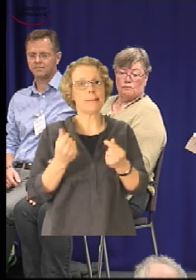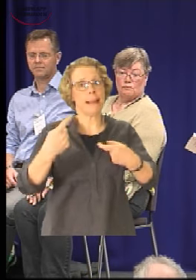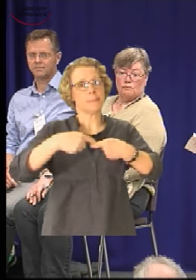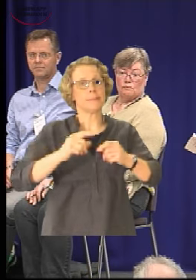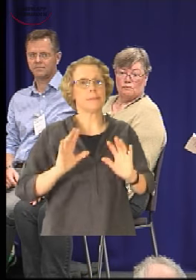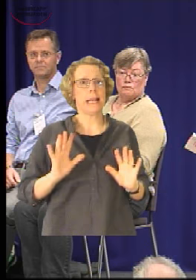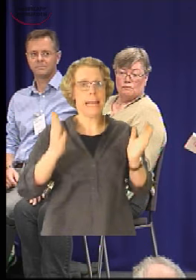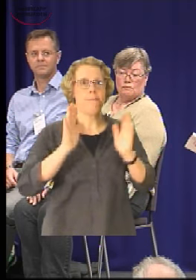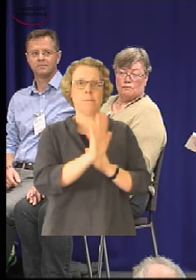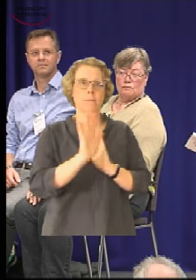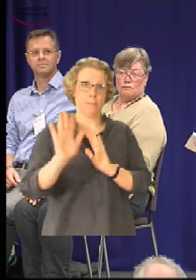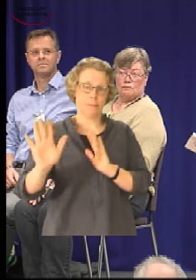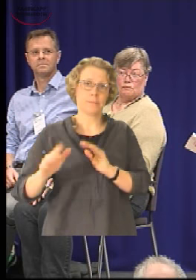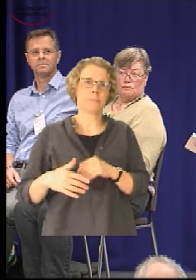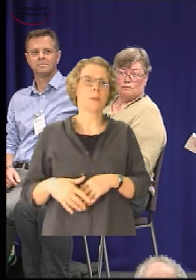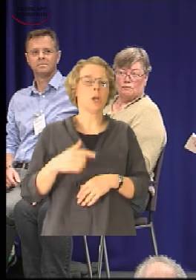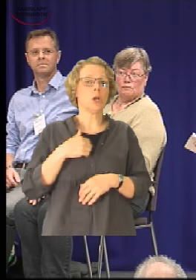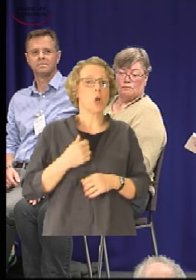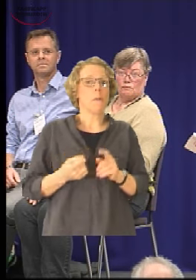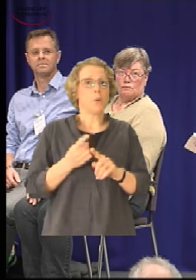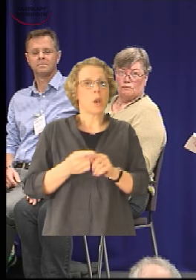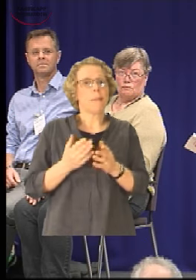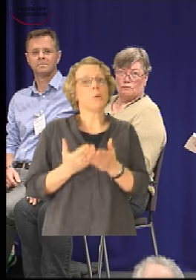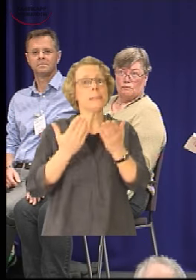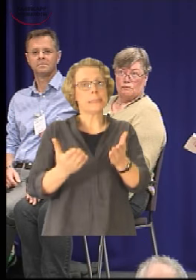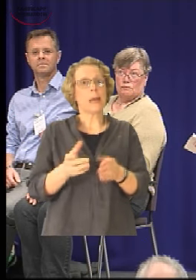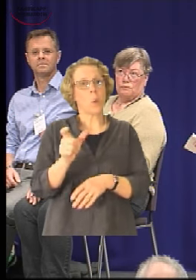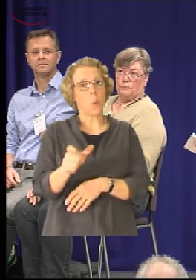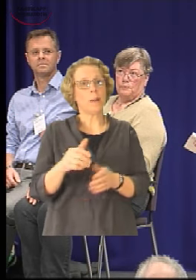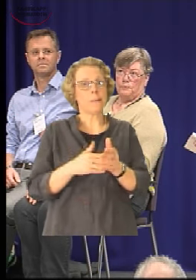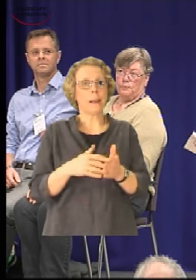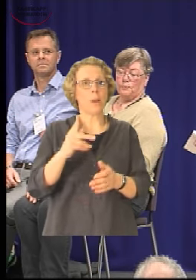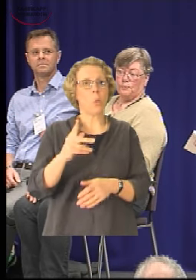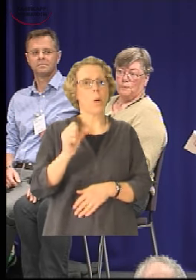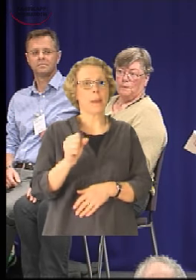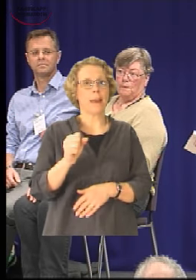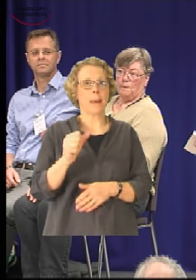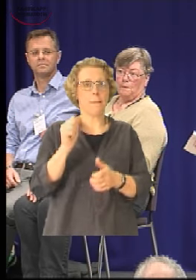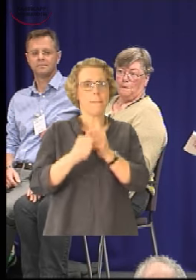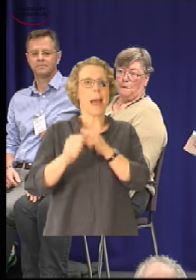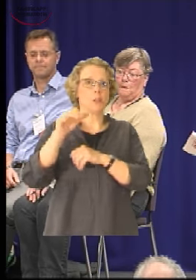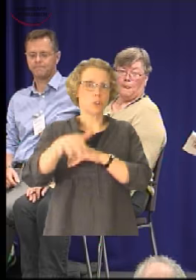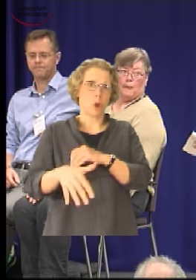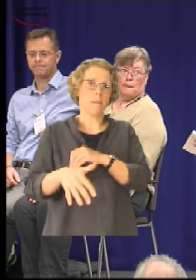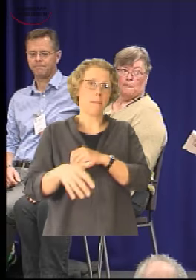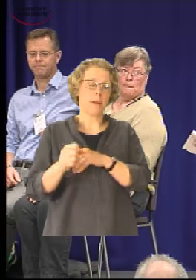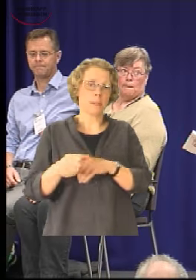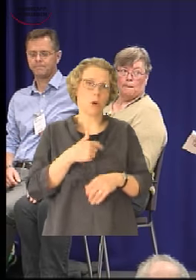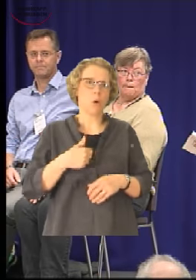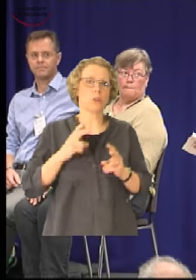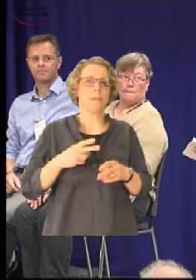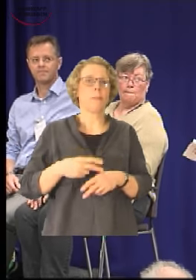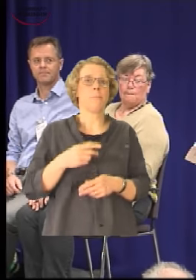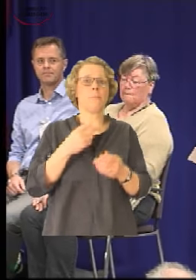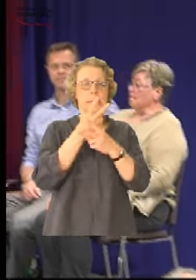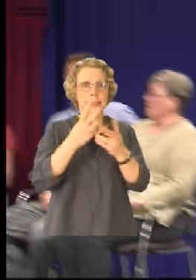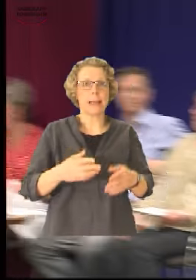till KG Bergström som håller i den här debatten presentera Heidi Stensmyren